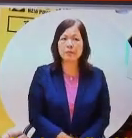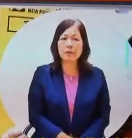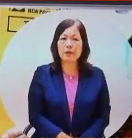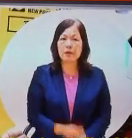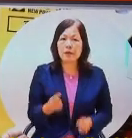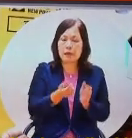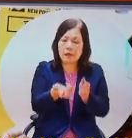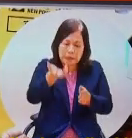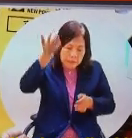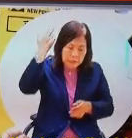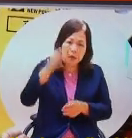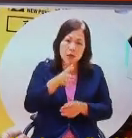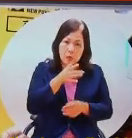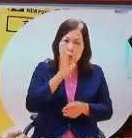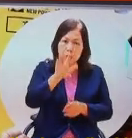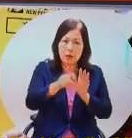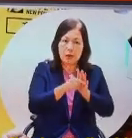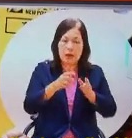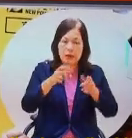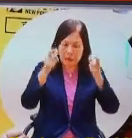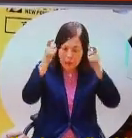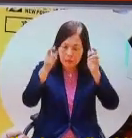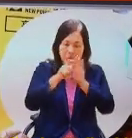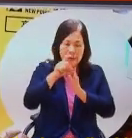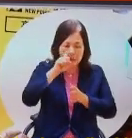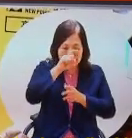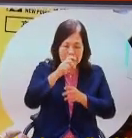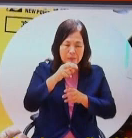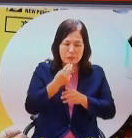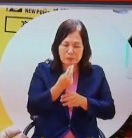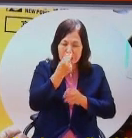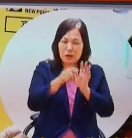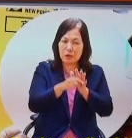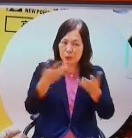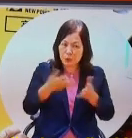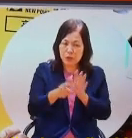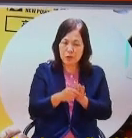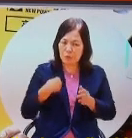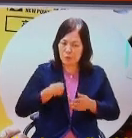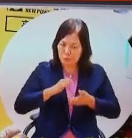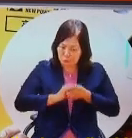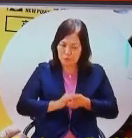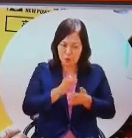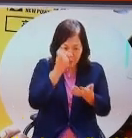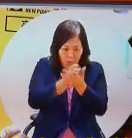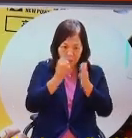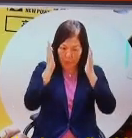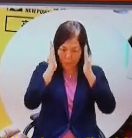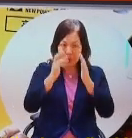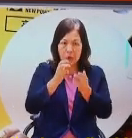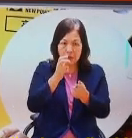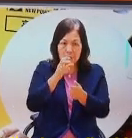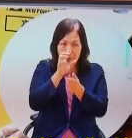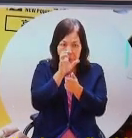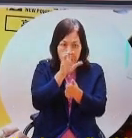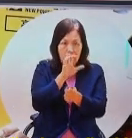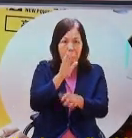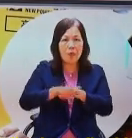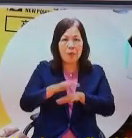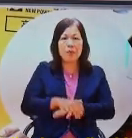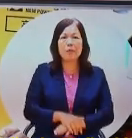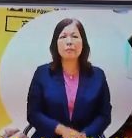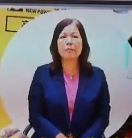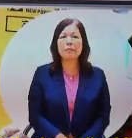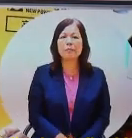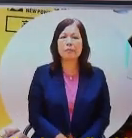过在高手通路的问题，你绝对要做重拳。好，今天第一拳我们请求，